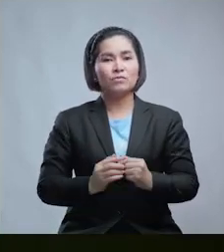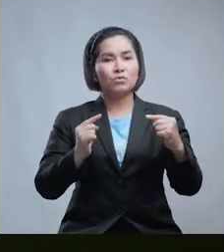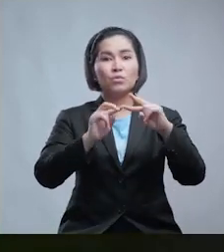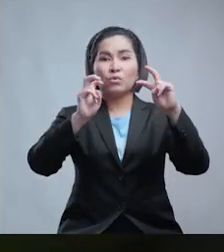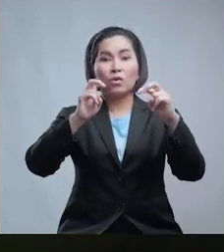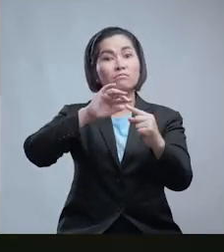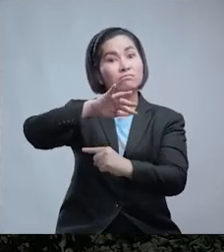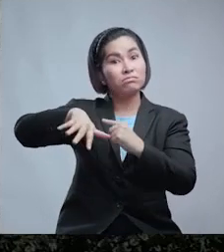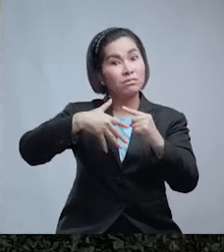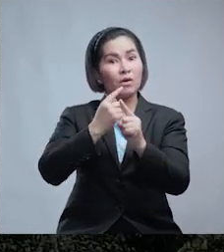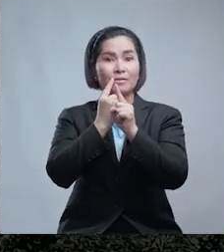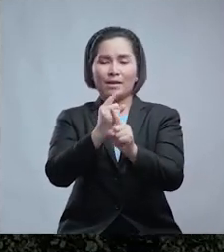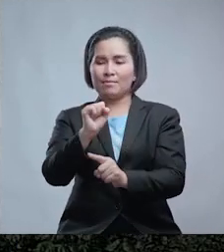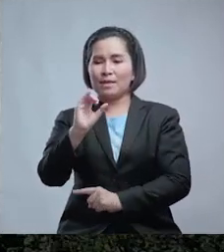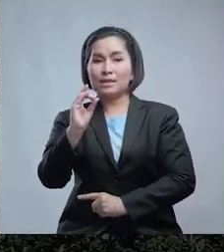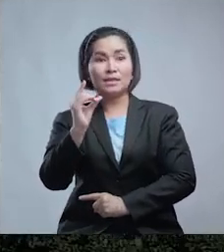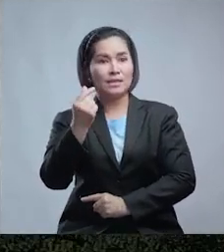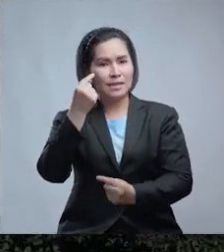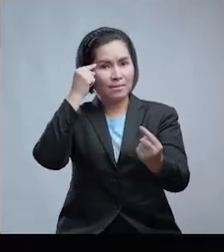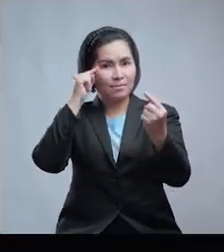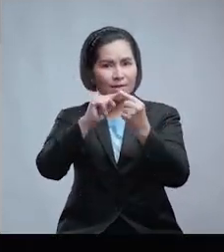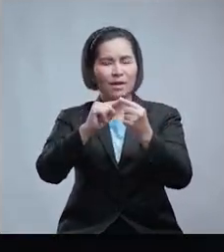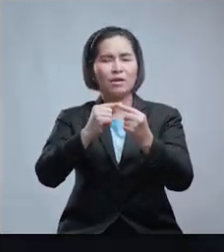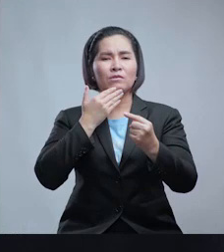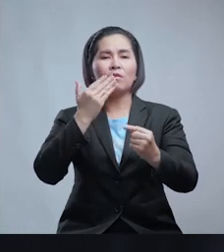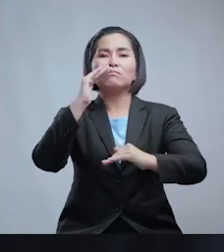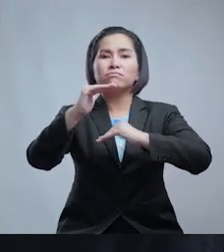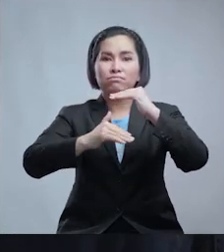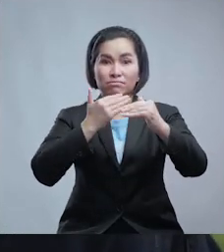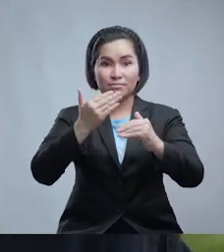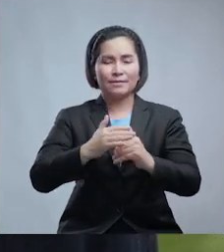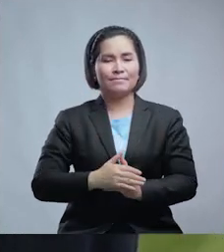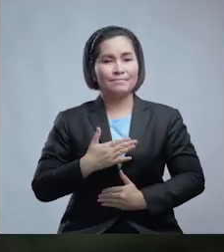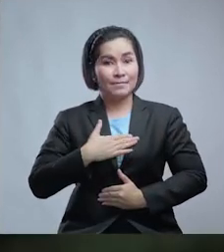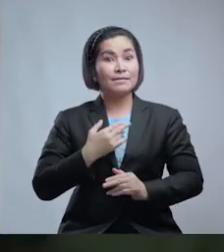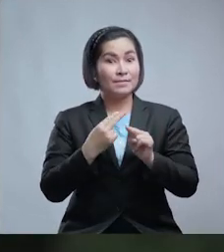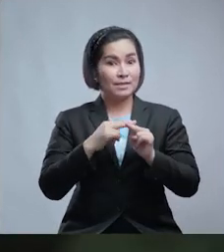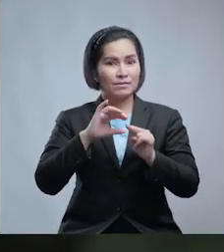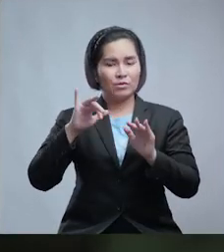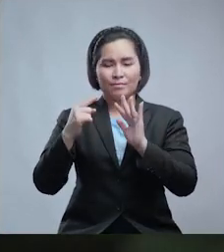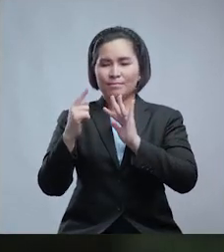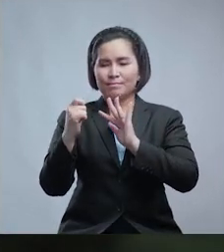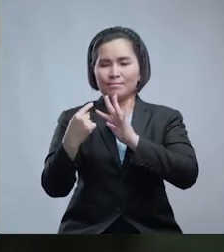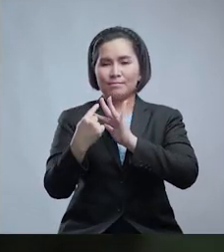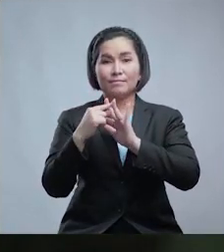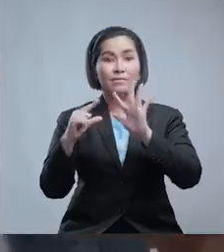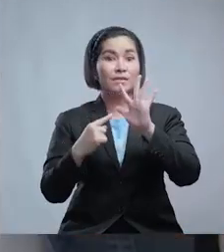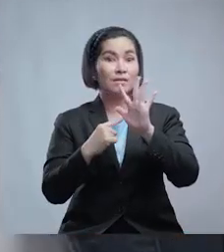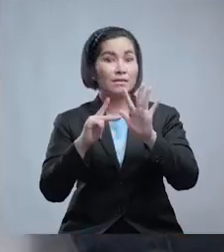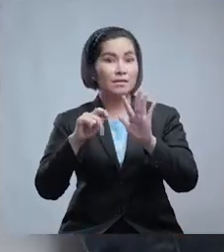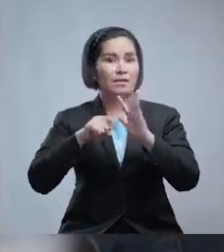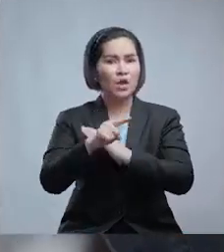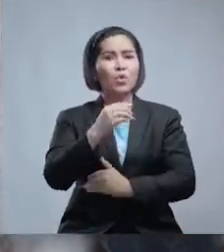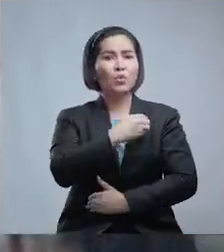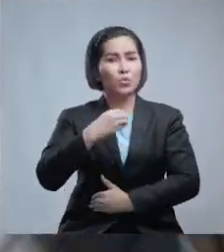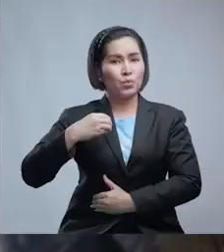Planet สิ่งแวดล้อมกลุ่มเป้าหมายเพื่อการพัฒนาที่ยั่งยืนผมอเล็กซ์เรนเดลทูตสันทวะไมตรีโครงการสิ่งแวดล้อมแห่งสห